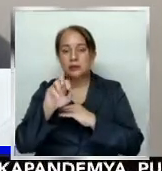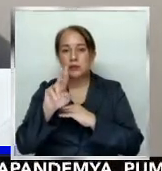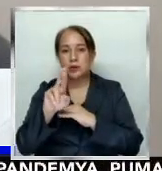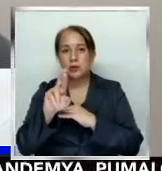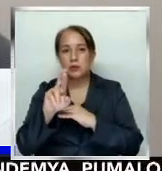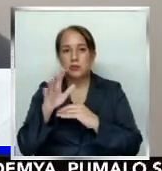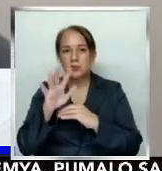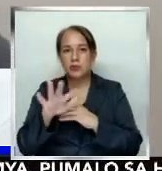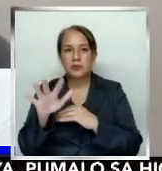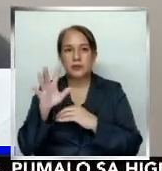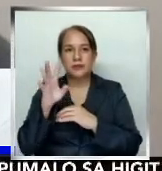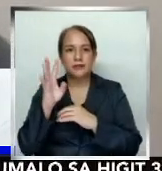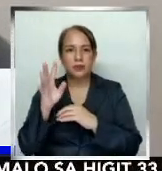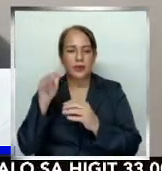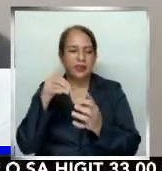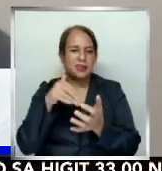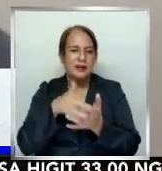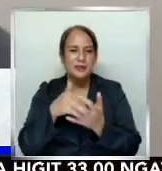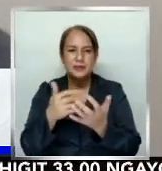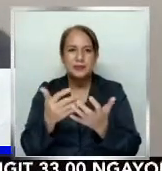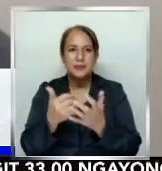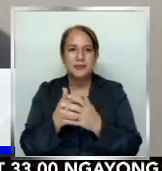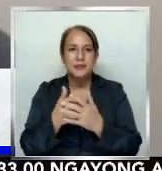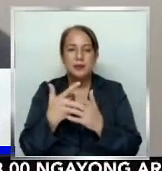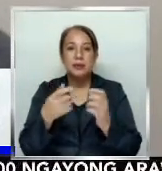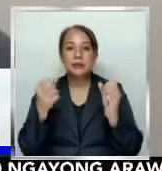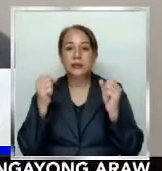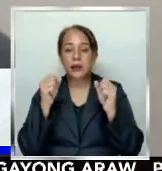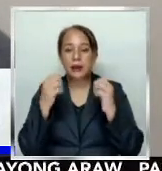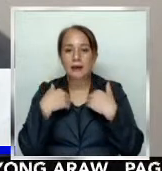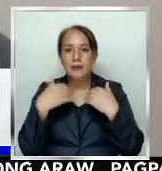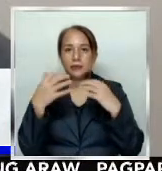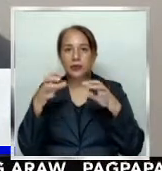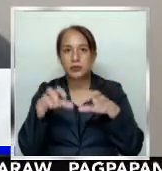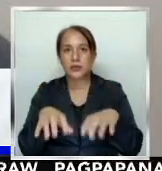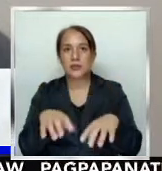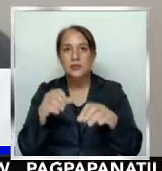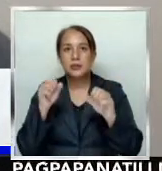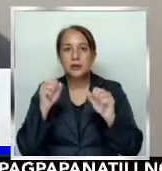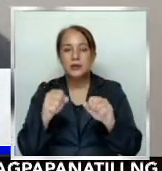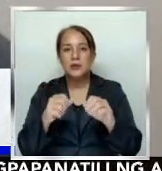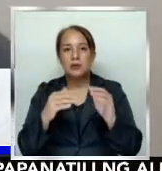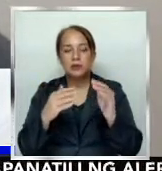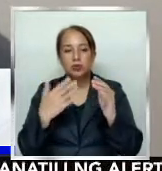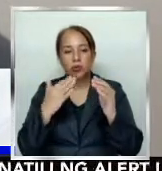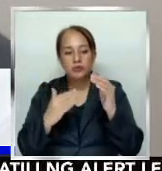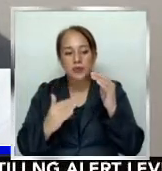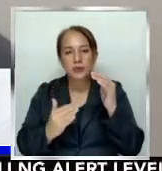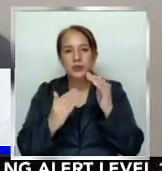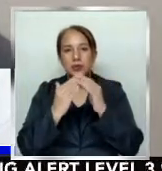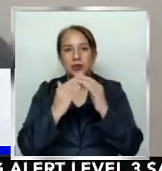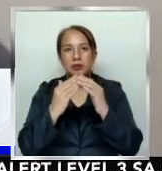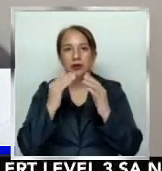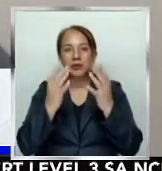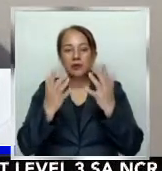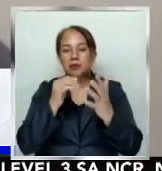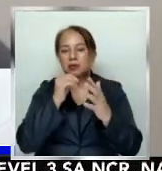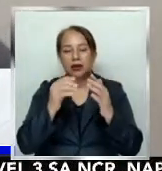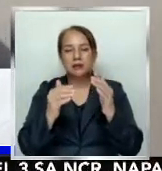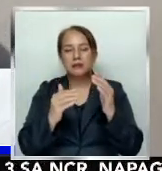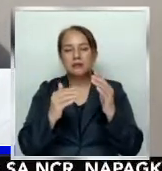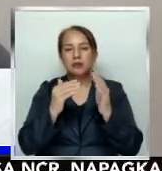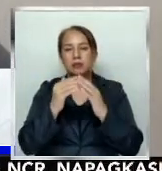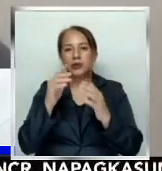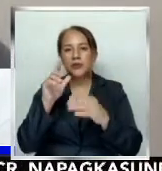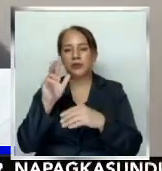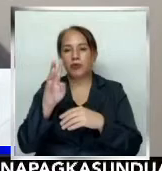you know, there's a chance na it's going to be peaking soon. So, baka hindi natin maabot yung 40,000. Kasi a lot of it